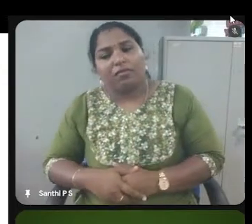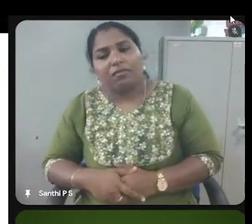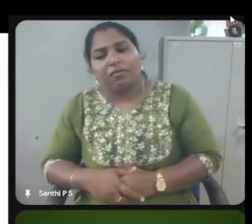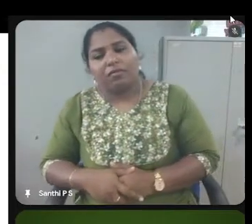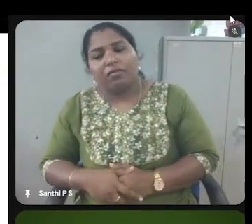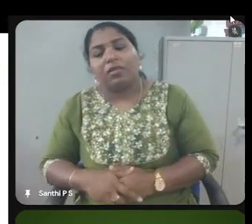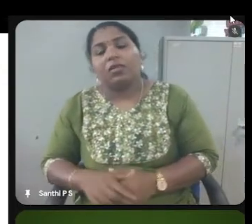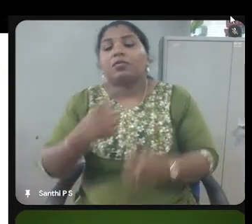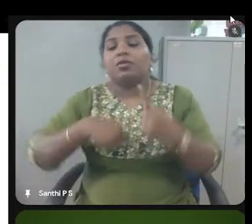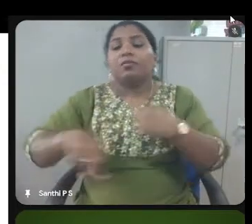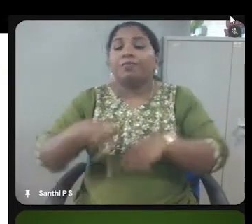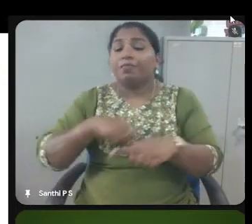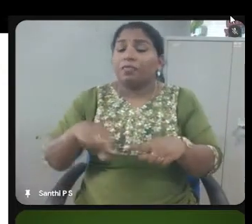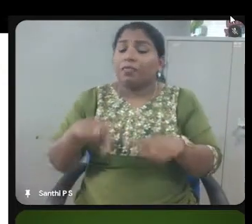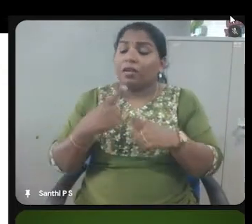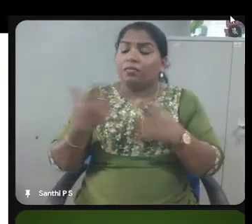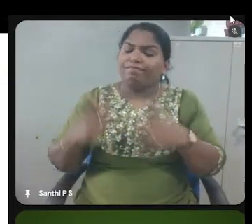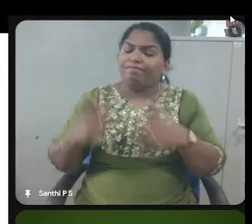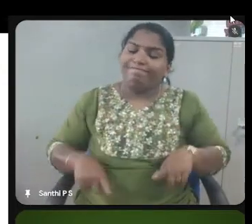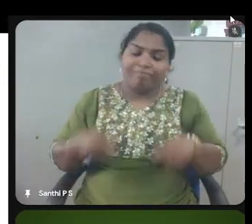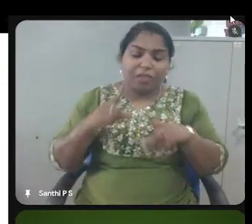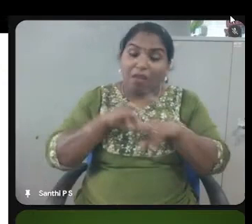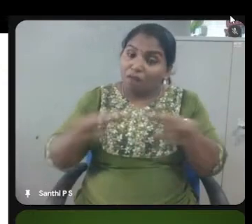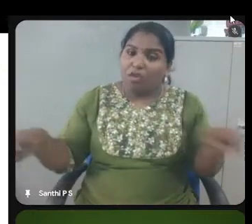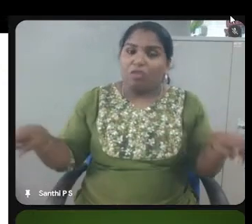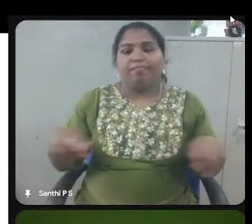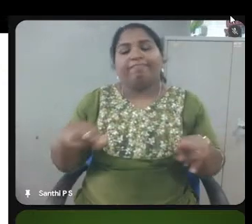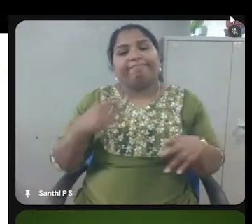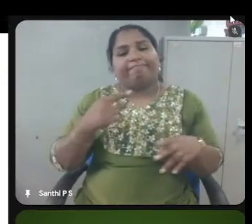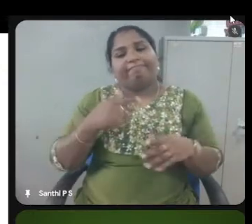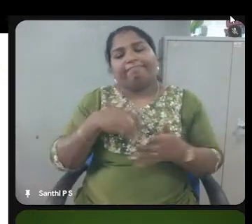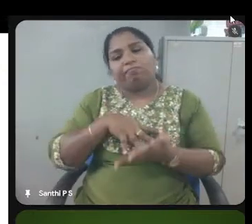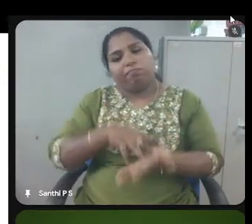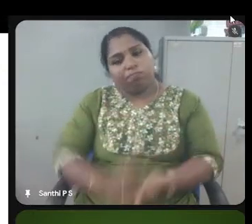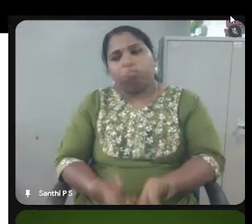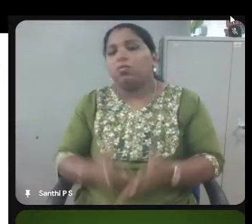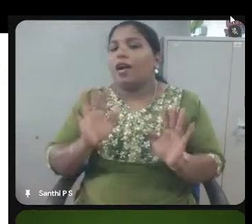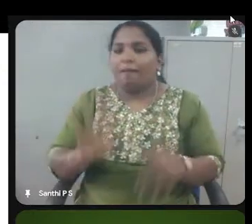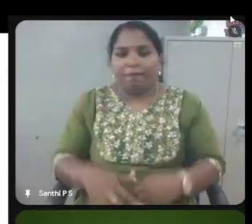നമ്മുടെ ജീവിതം മൊത്തത്തിൽ അതിൻ്റെ അകത്ത് അഫക്റ്റഡ് ആയി പോകുന്നു.